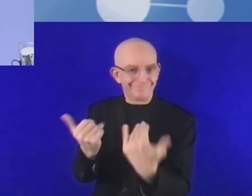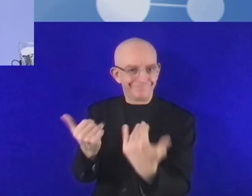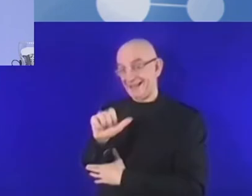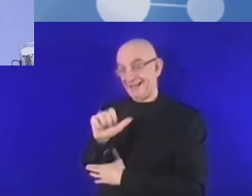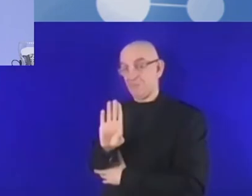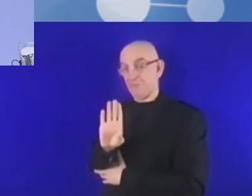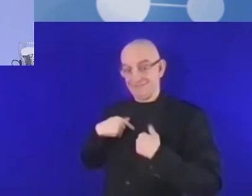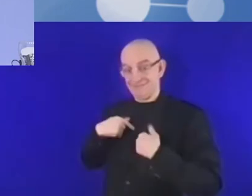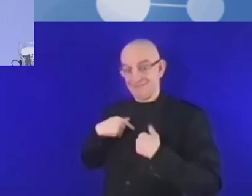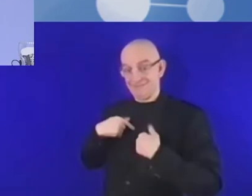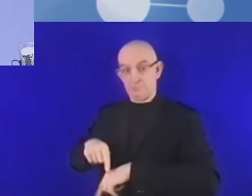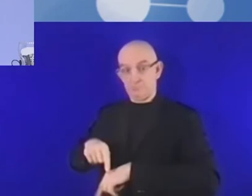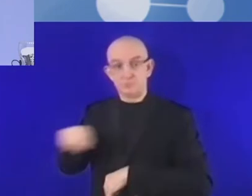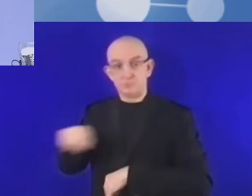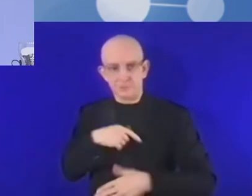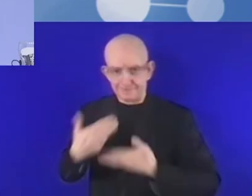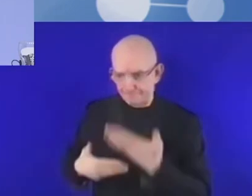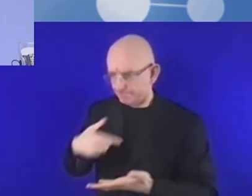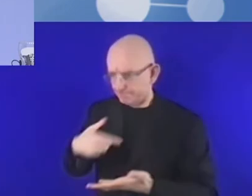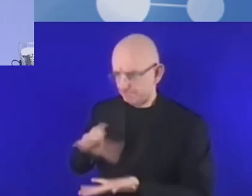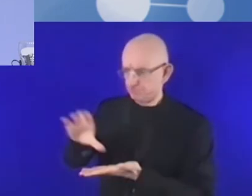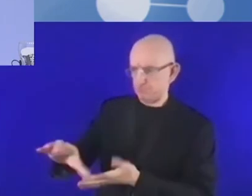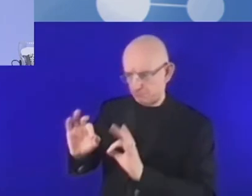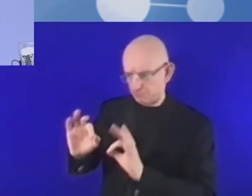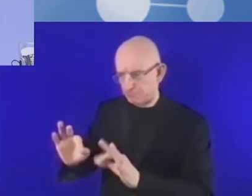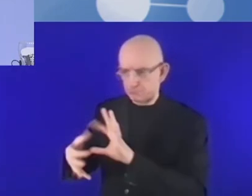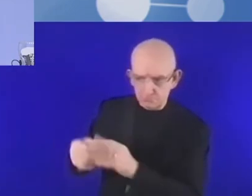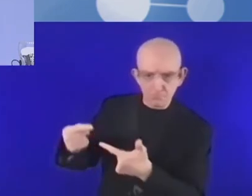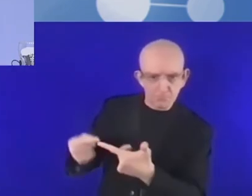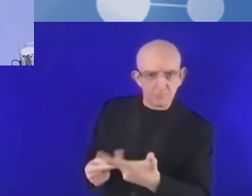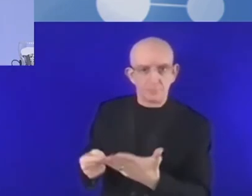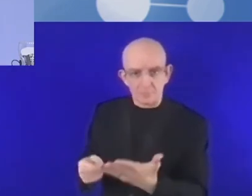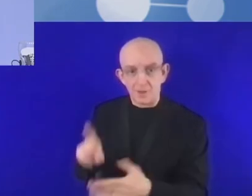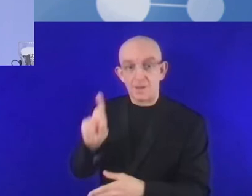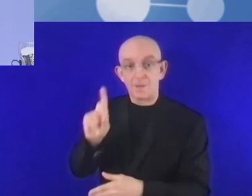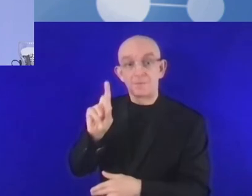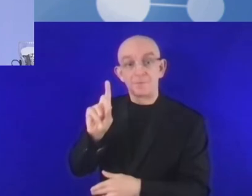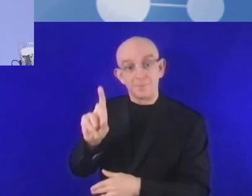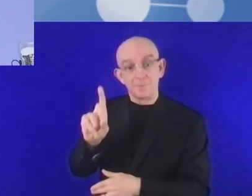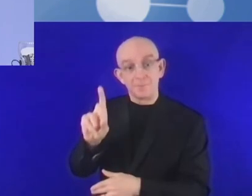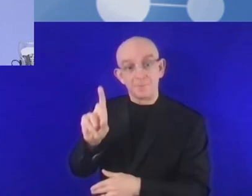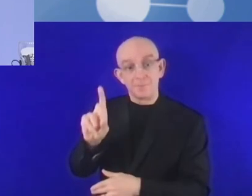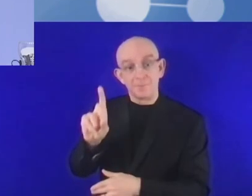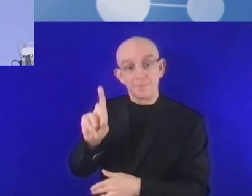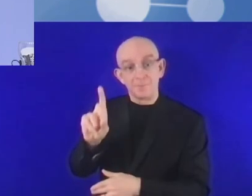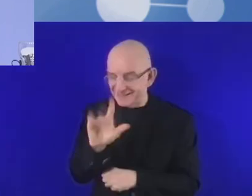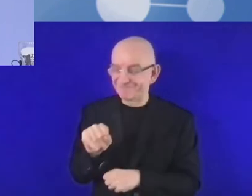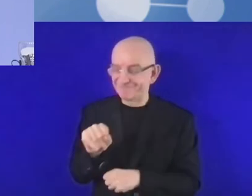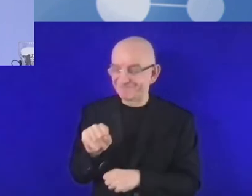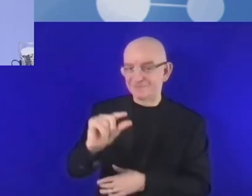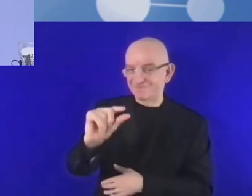要公共的银行和政府能够提供。那么我说的是，或许